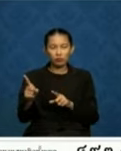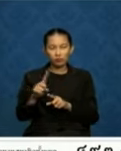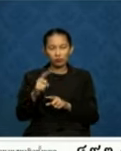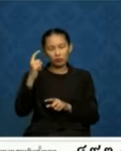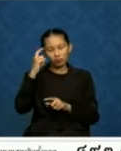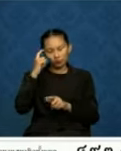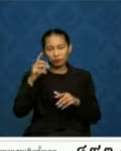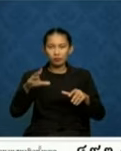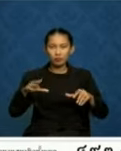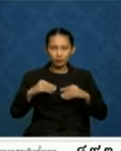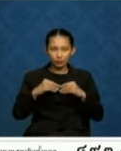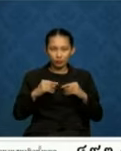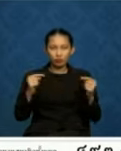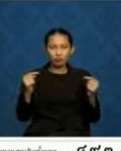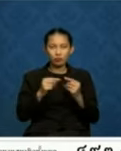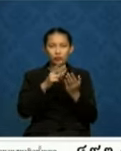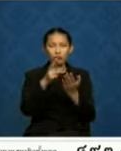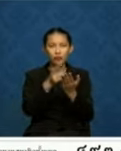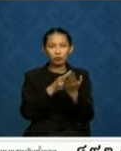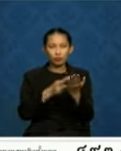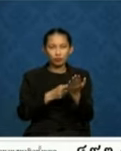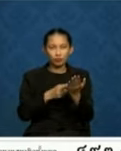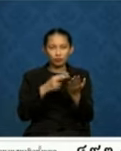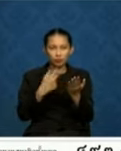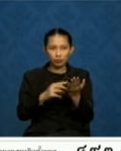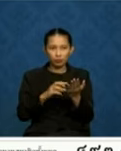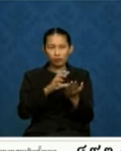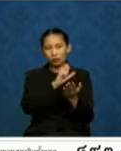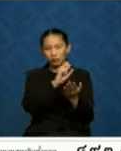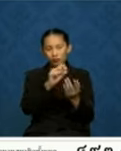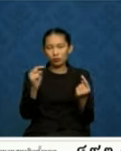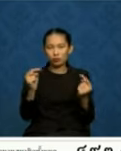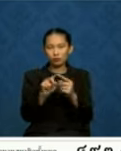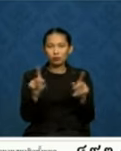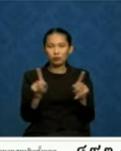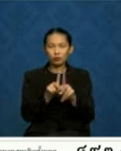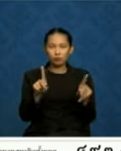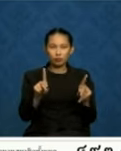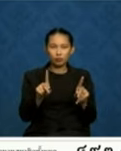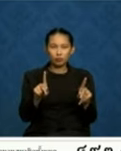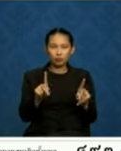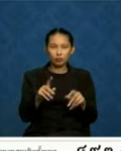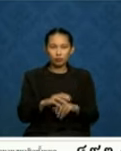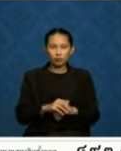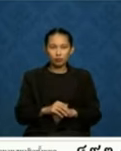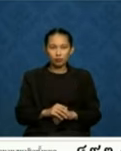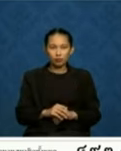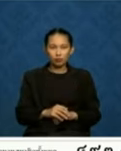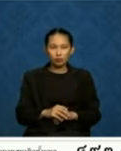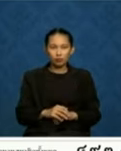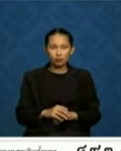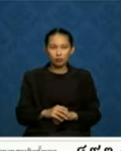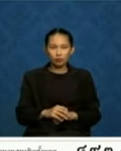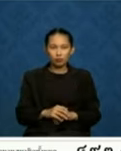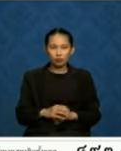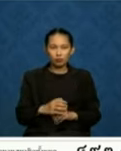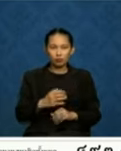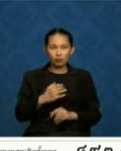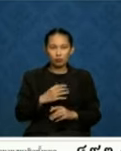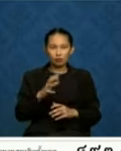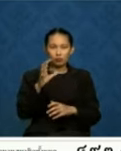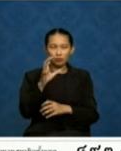ยกับทางรายงานและข้อสังเกตของกรรมการเพราะฉะนั้นผมอาศัยข้อบังคับ